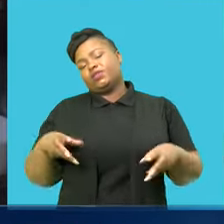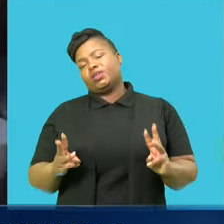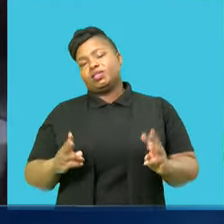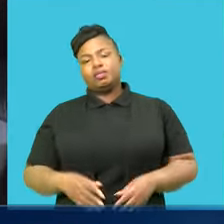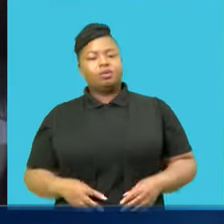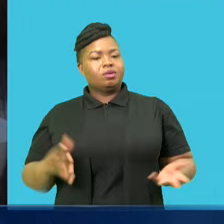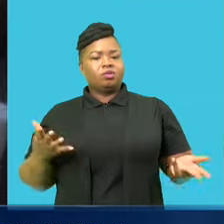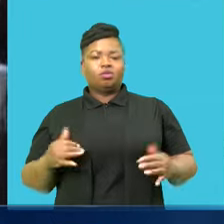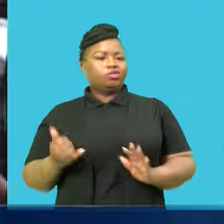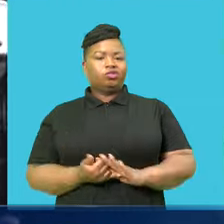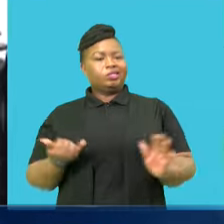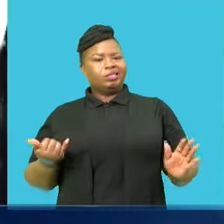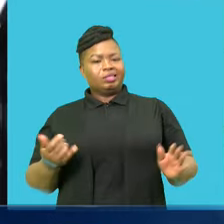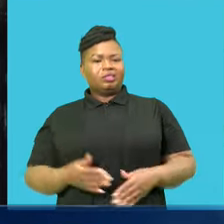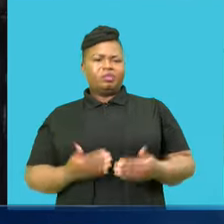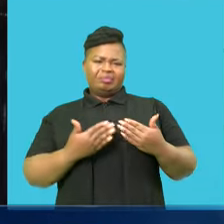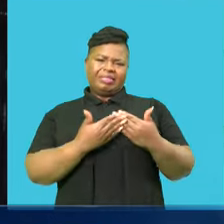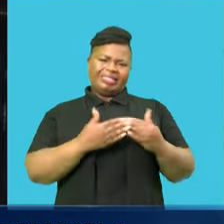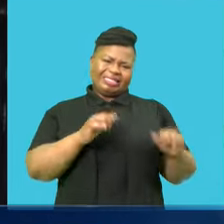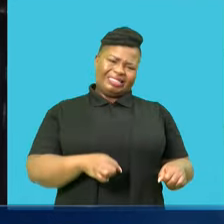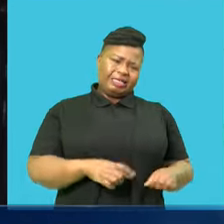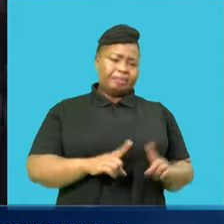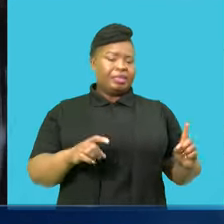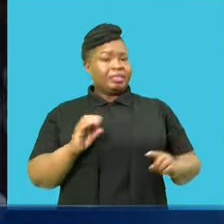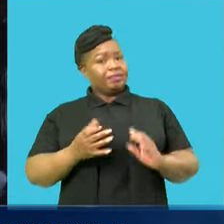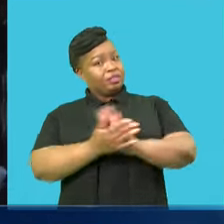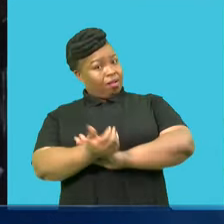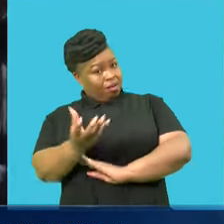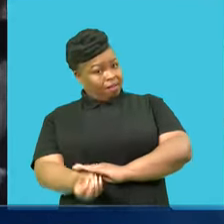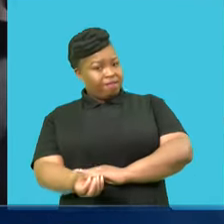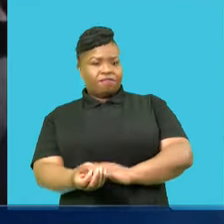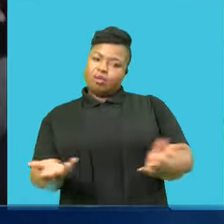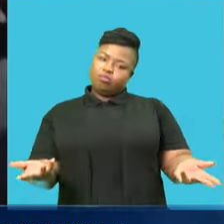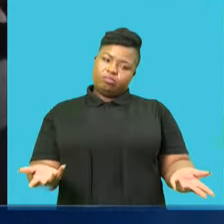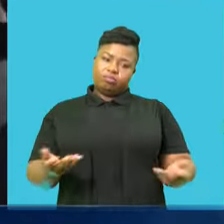Besides, maybe if you have a skill, then